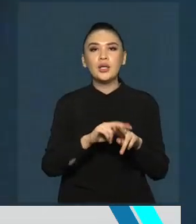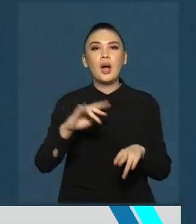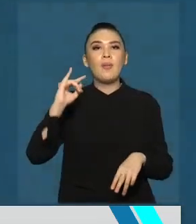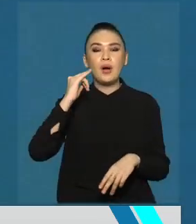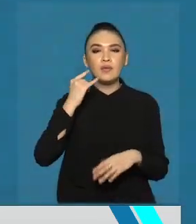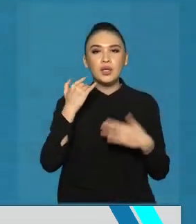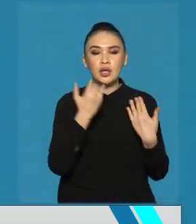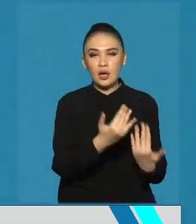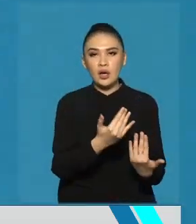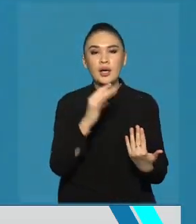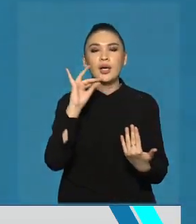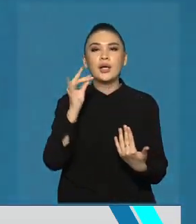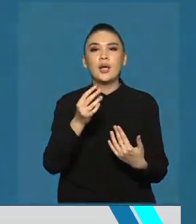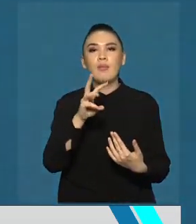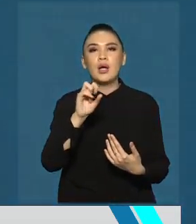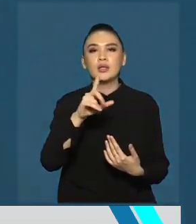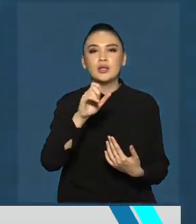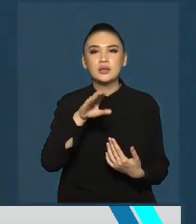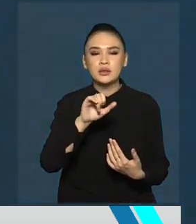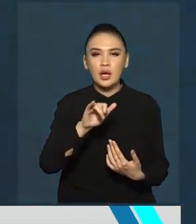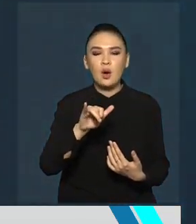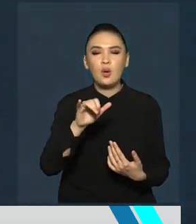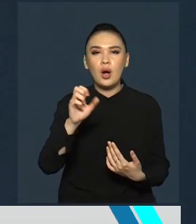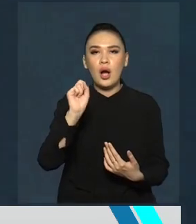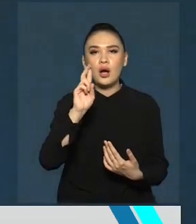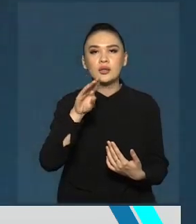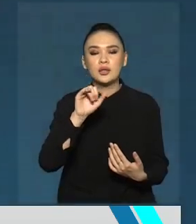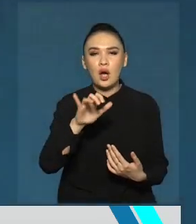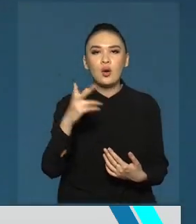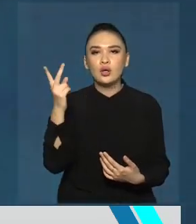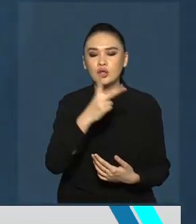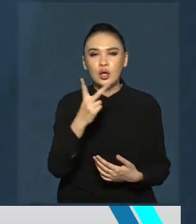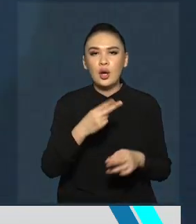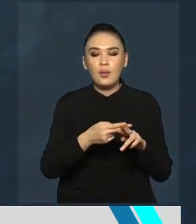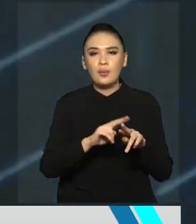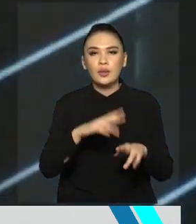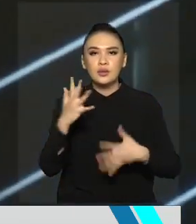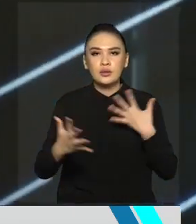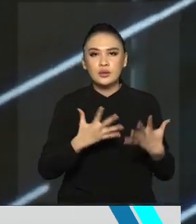қаласында болды, сонымен Маңғыстау орталығы Ақтау қаласында болды. Олар өздері өткізді сол тіл басқармалары.